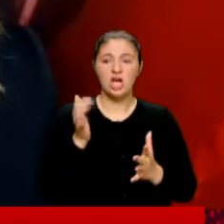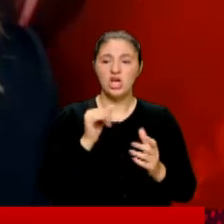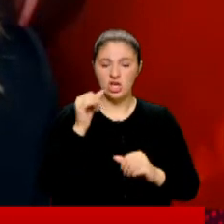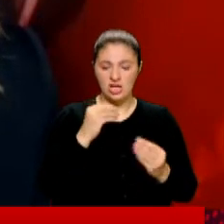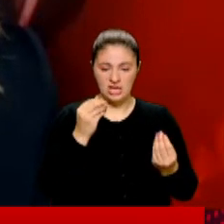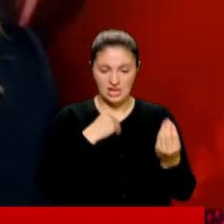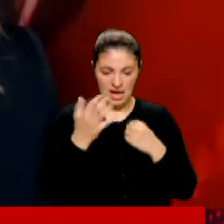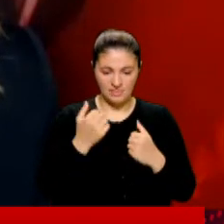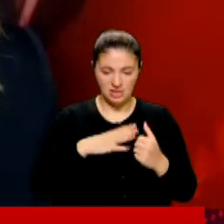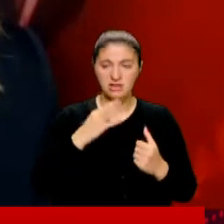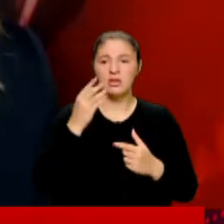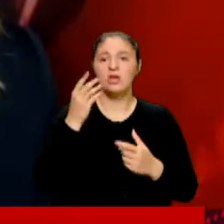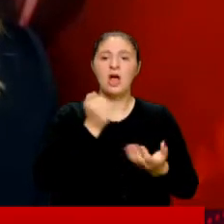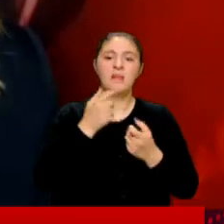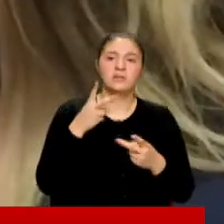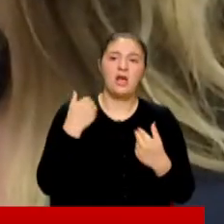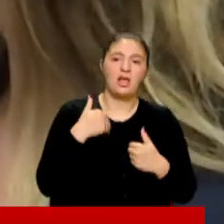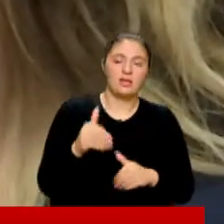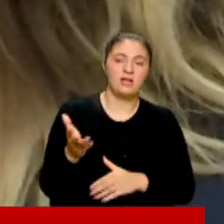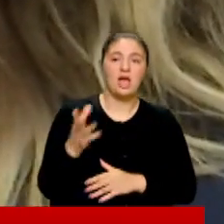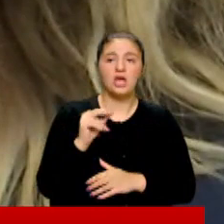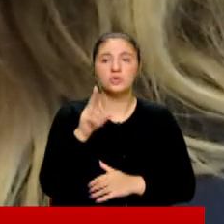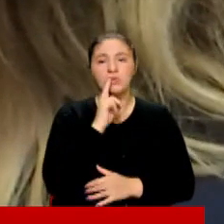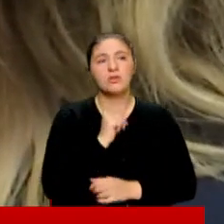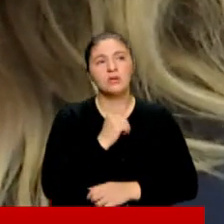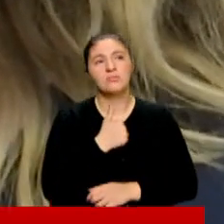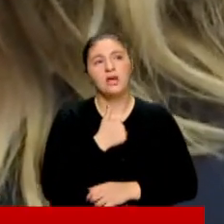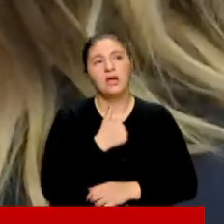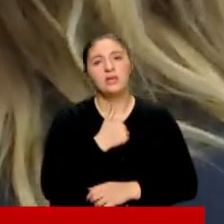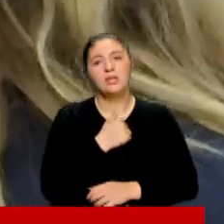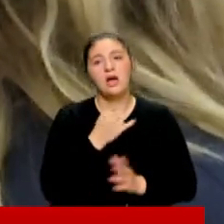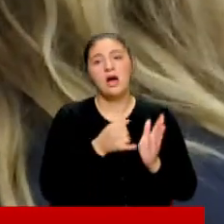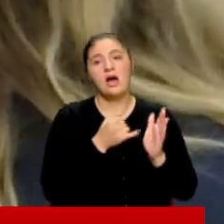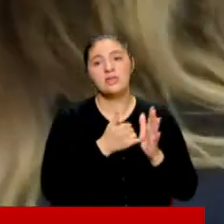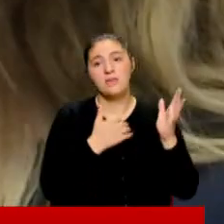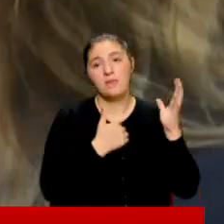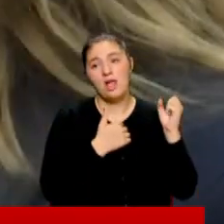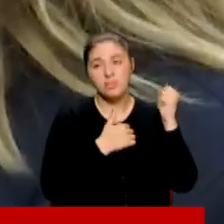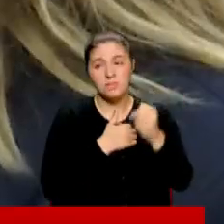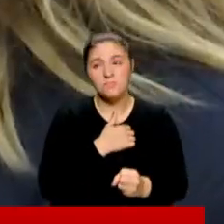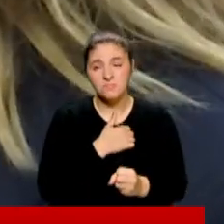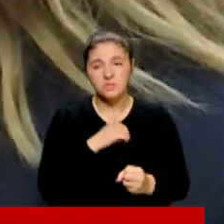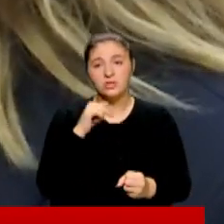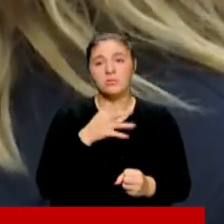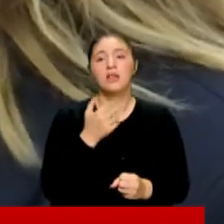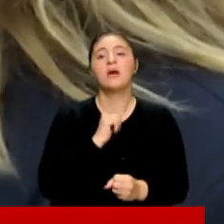tüketici zeytinyağı alabilir noktaya gelebilir. En son ben Antep'ten getirdim